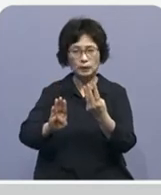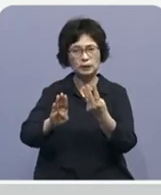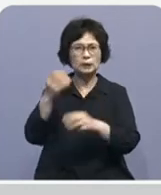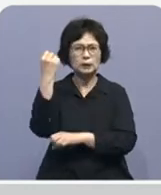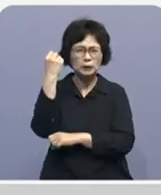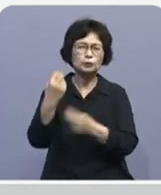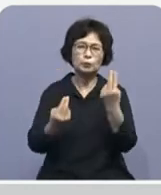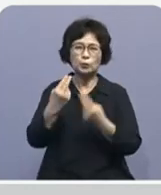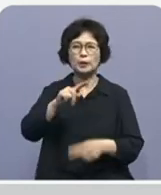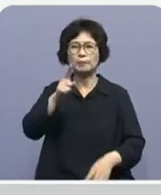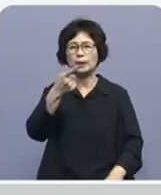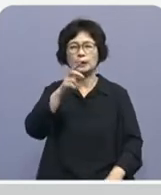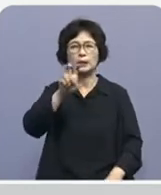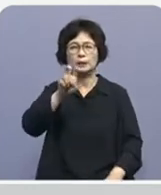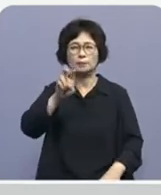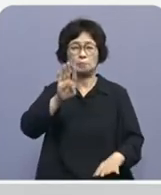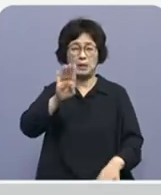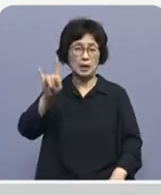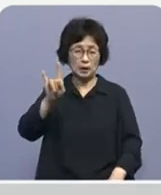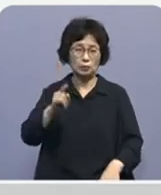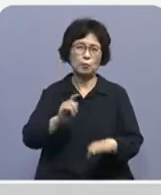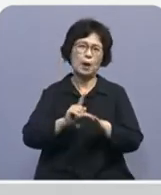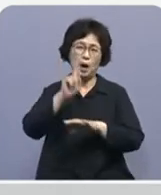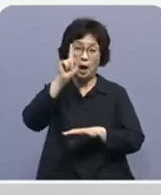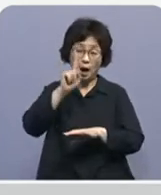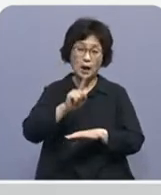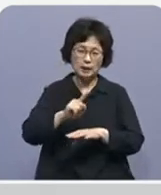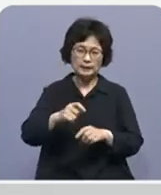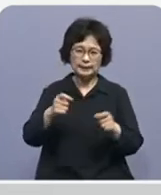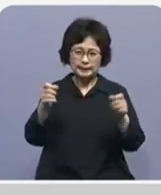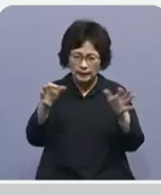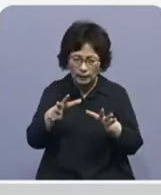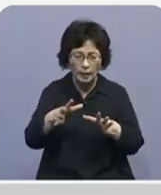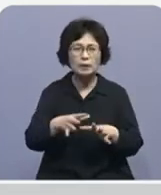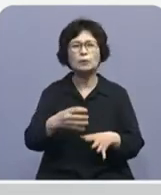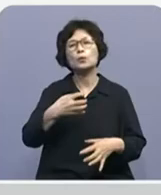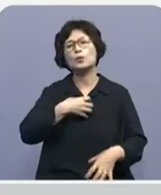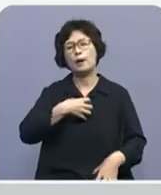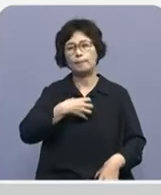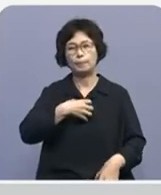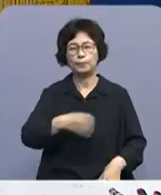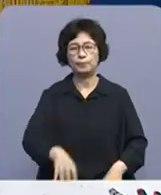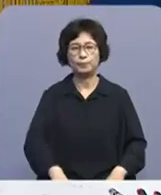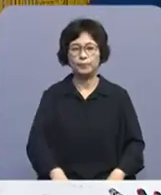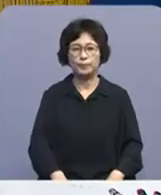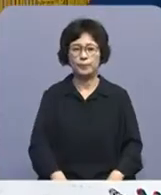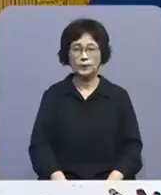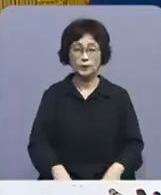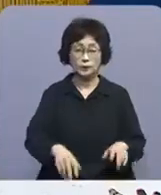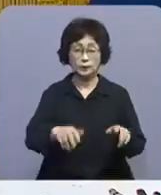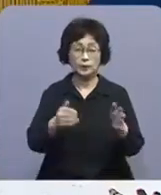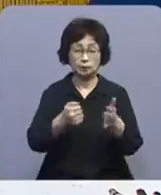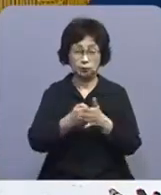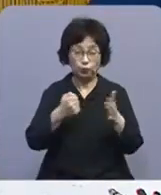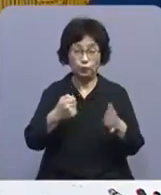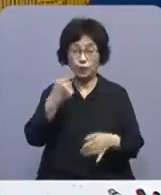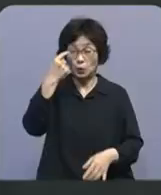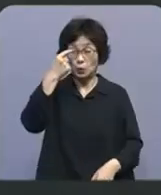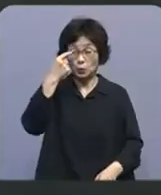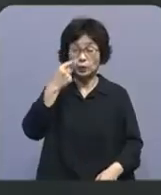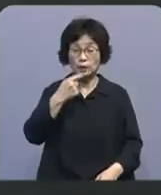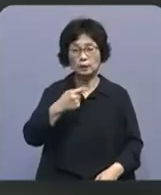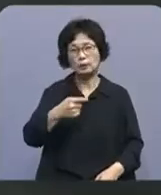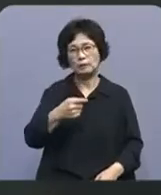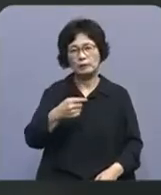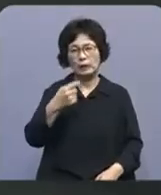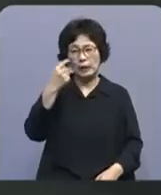120개가 넘는 3등급으로 짧은 시간 노출에도 위험하다고 규정돼 있습니다 때문에 낭 막 등 의 영향을 줘